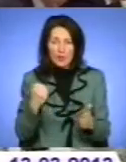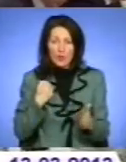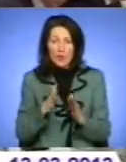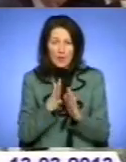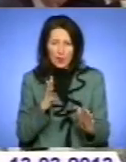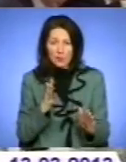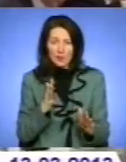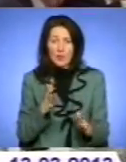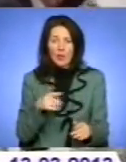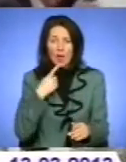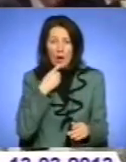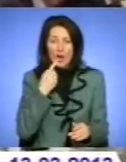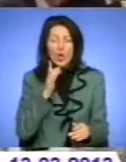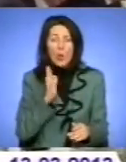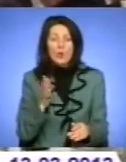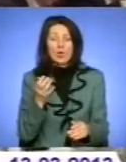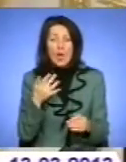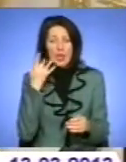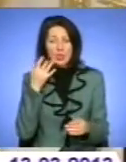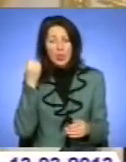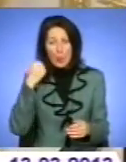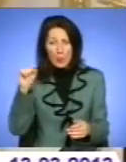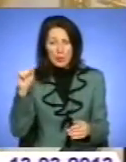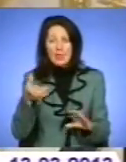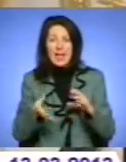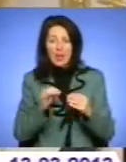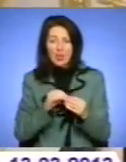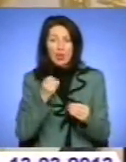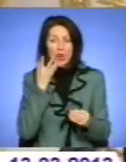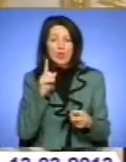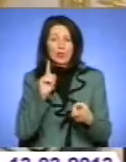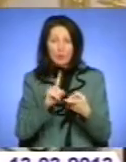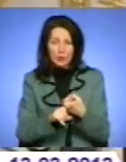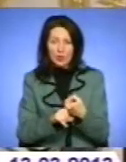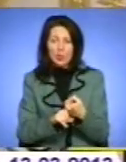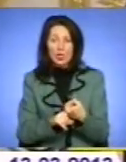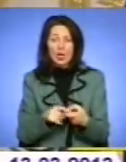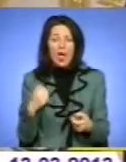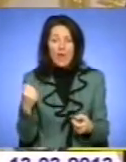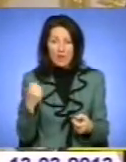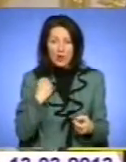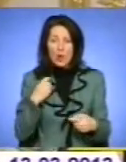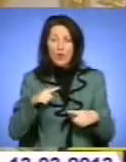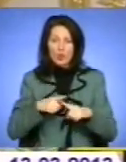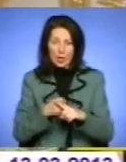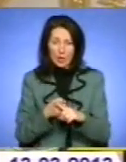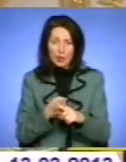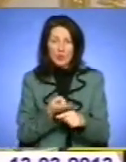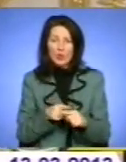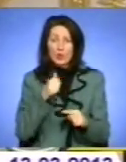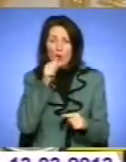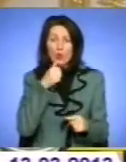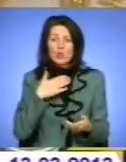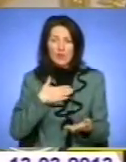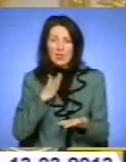цієї роботи долучити військову техніку. В цьому році у нас є можливість значно